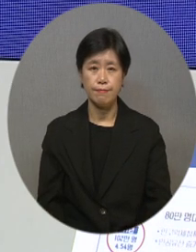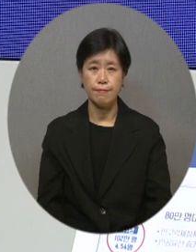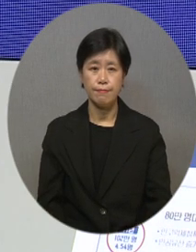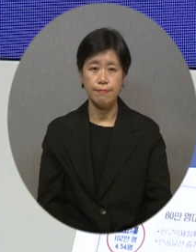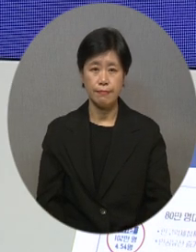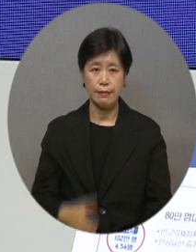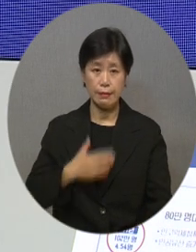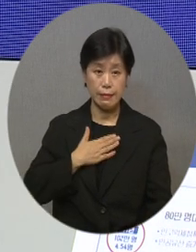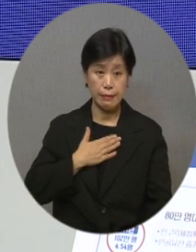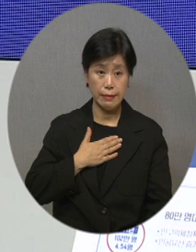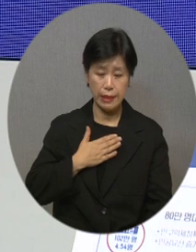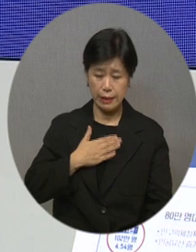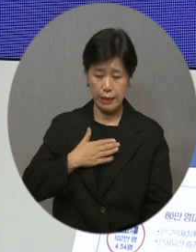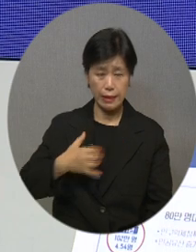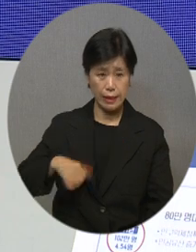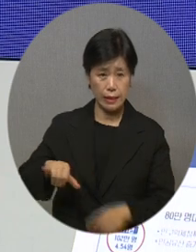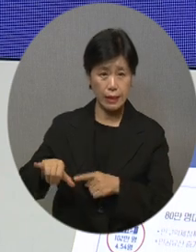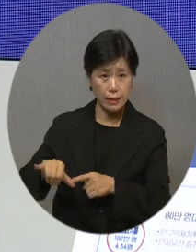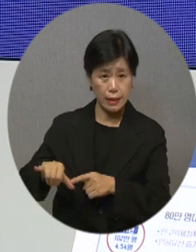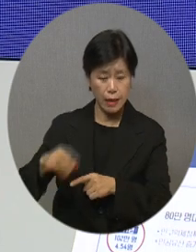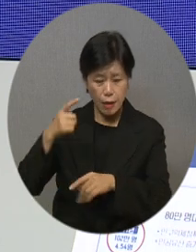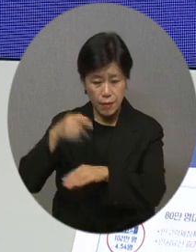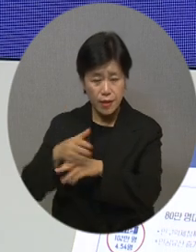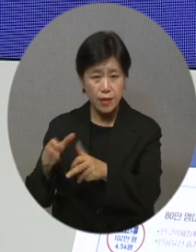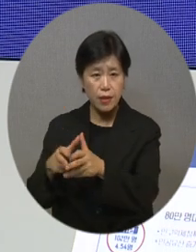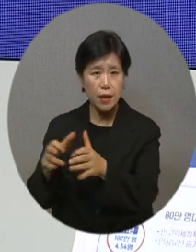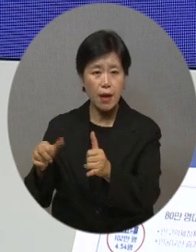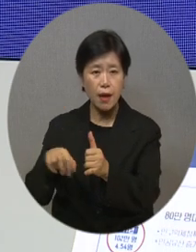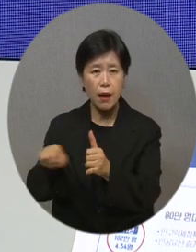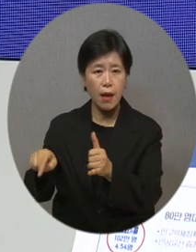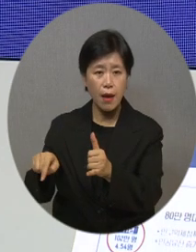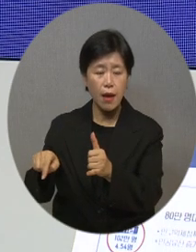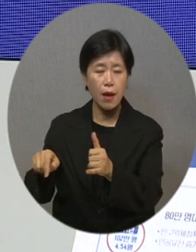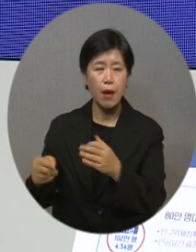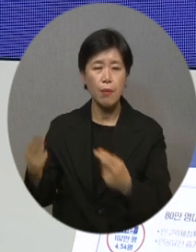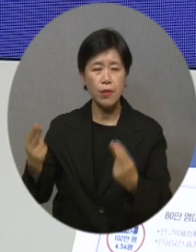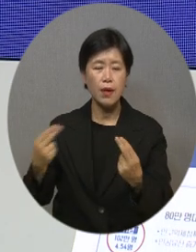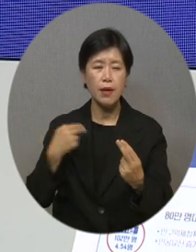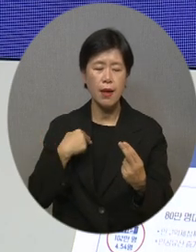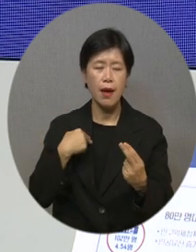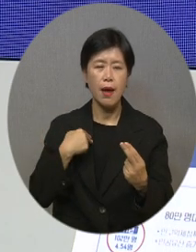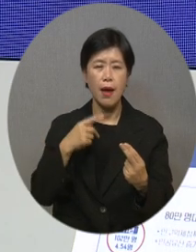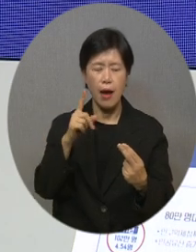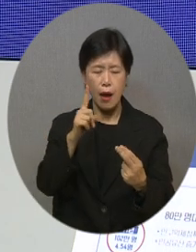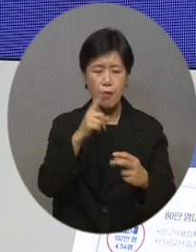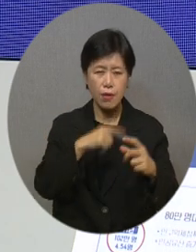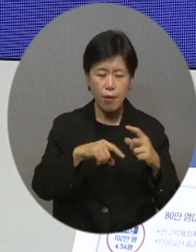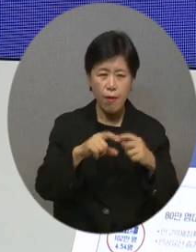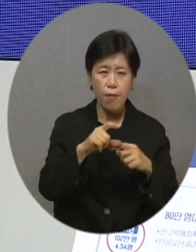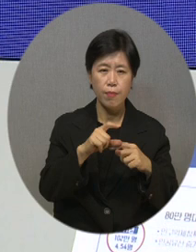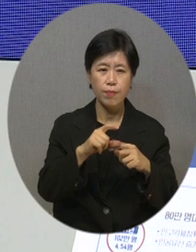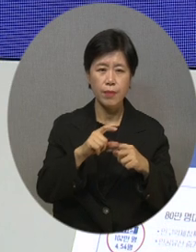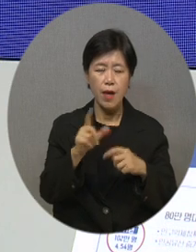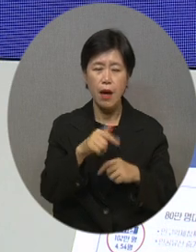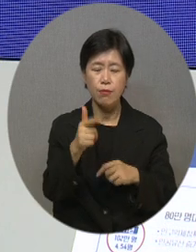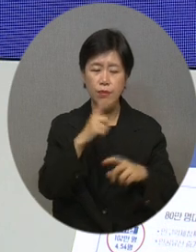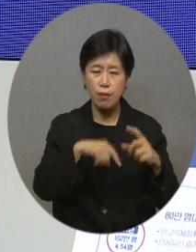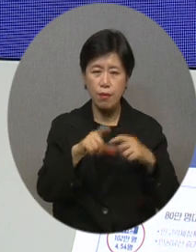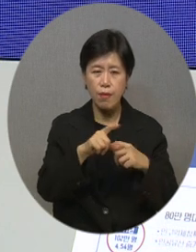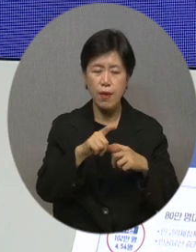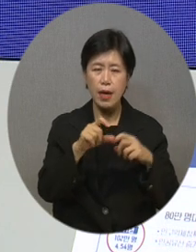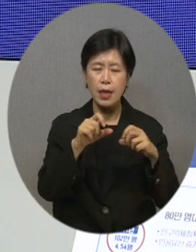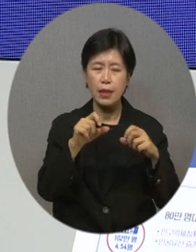보다 하루 더 살고 싶다. 우리 애들 잘 보고 더 살펴보고 그렇죠. 싶다. 그런 말씀하기 때문에 저희 정부에서도 그런 같은 마음을